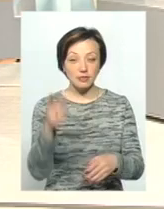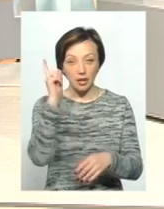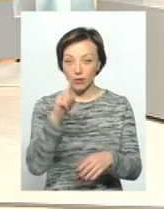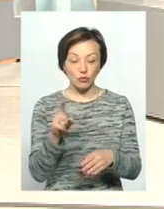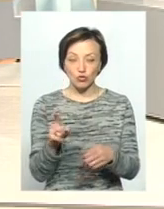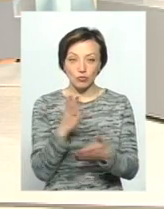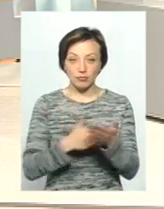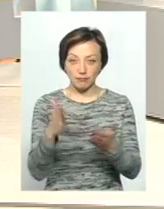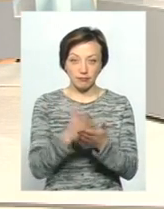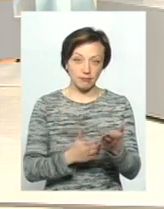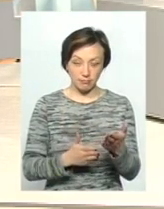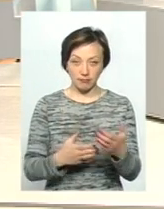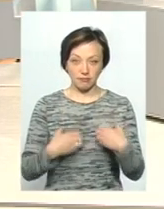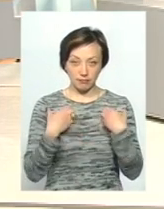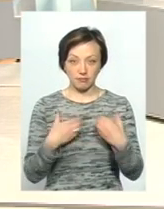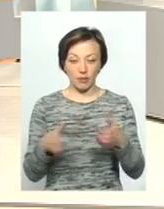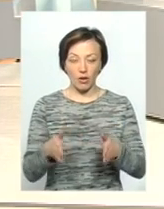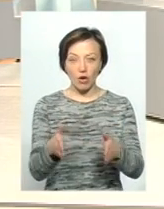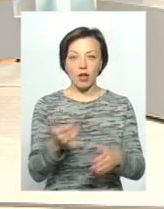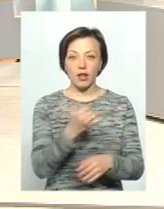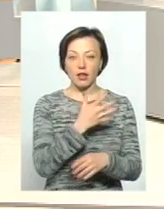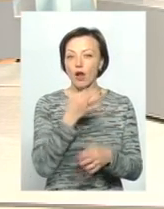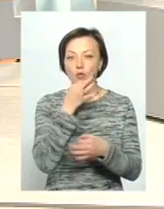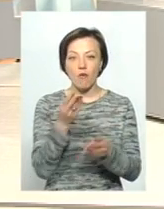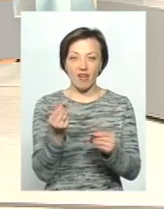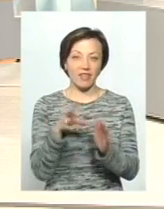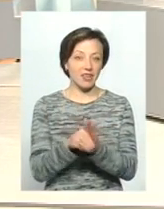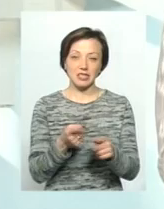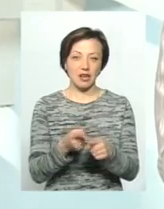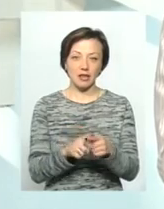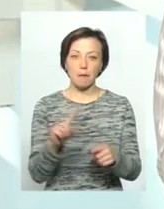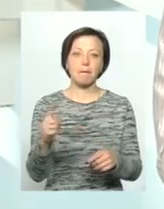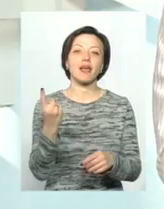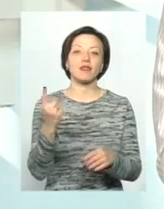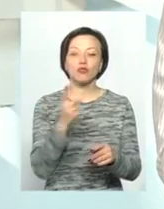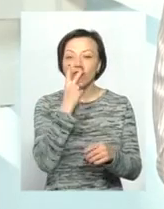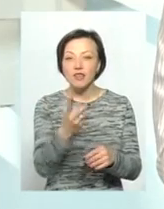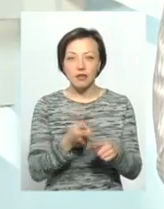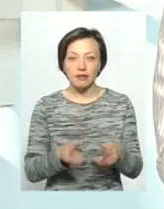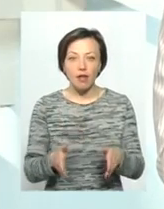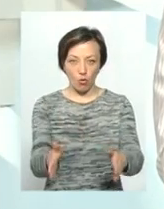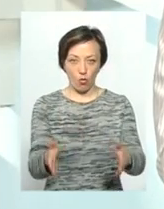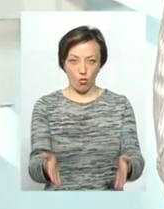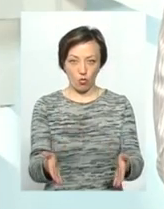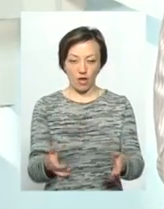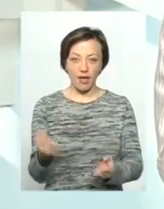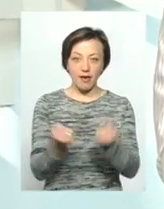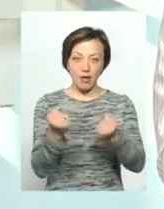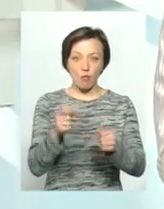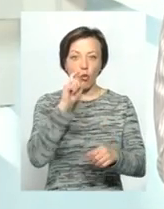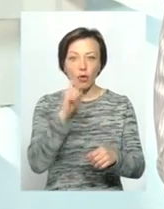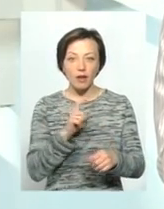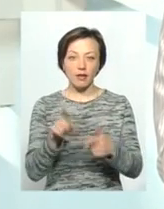практически нет. И для любого инвестора это первое, что он видит, это дорогу, когда едет по Украине или